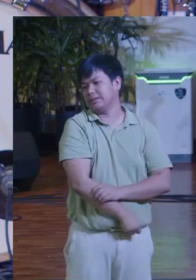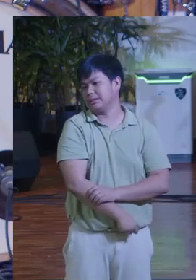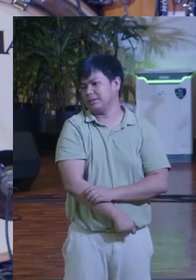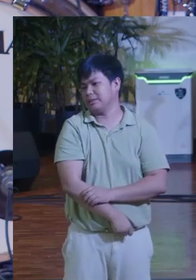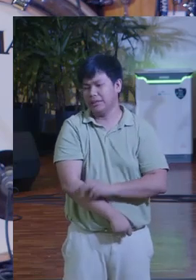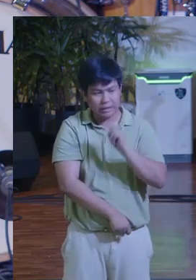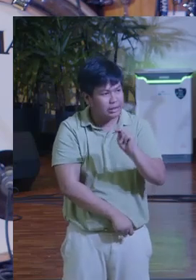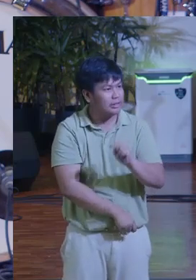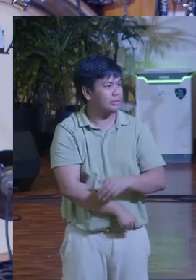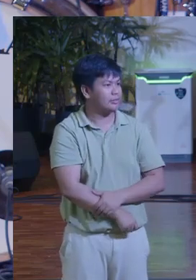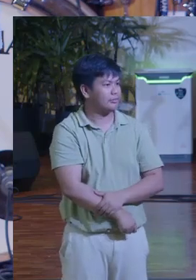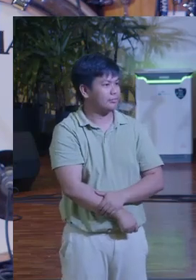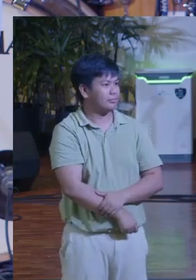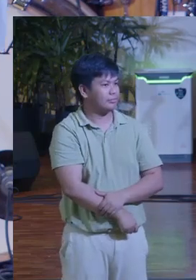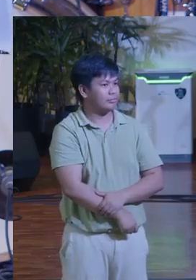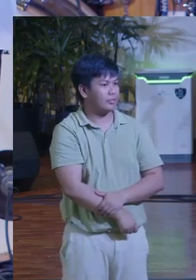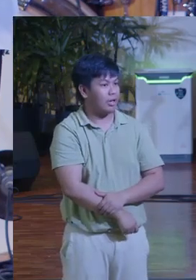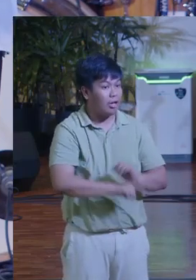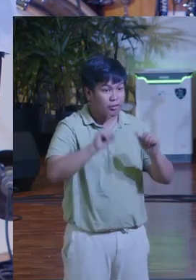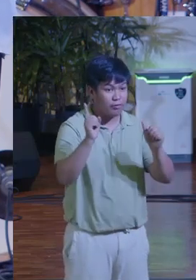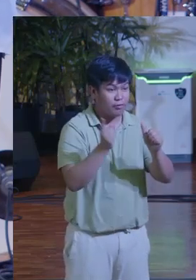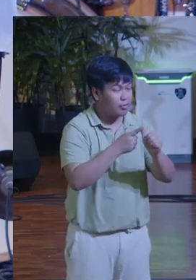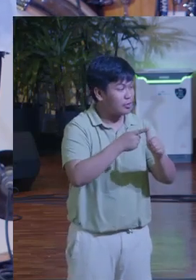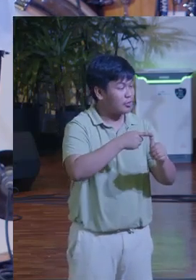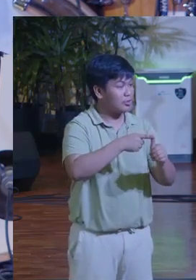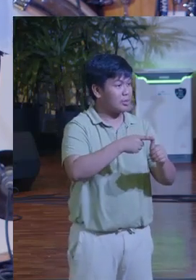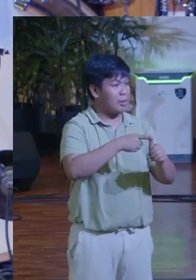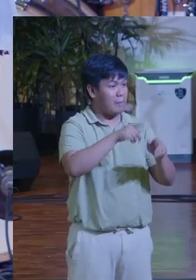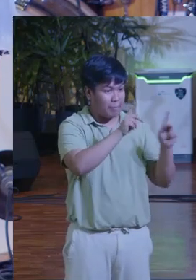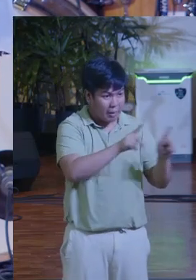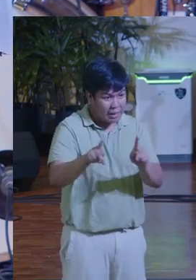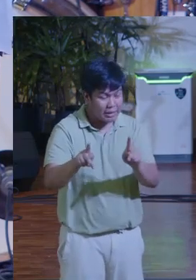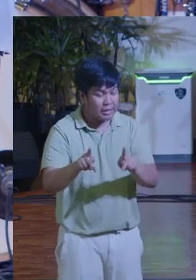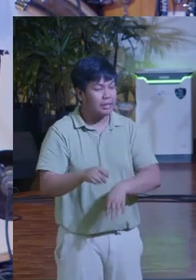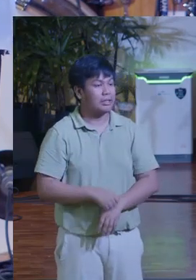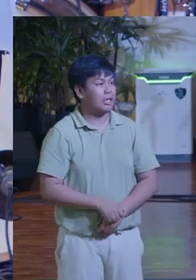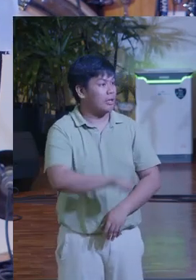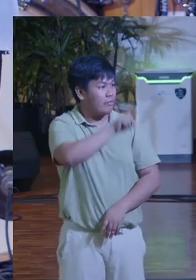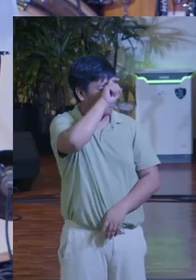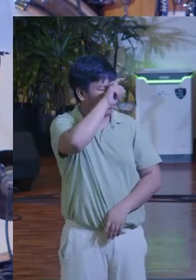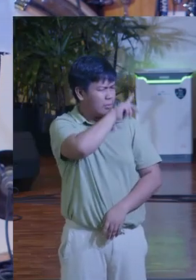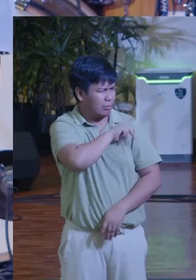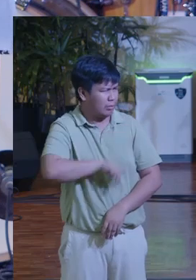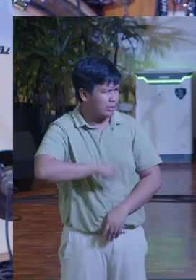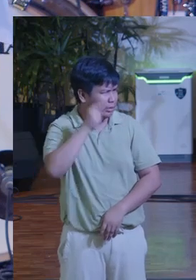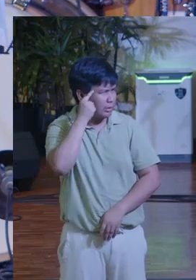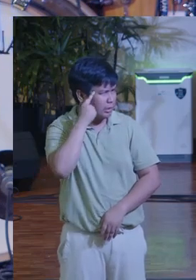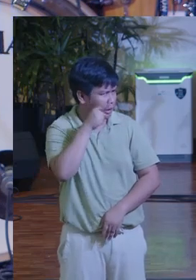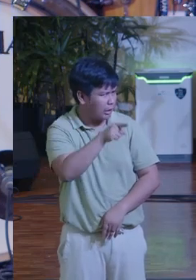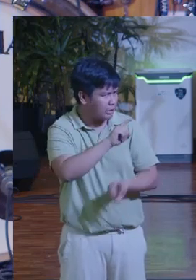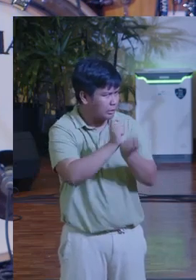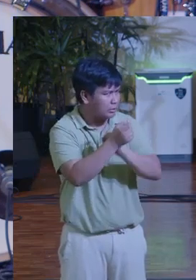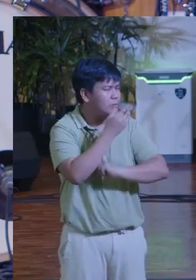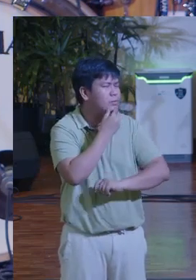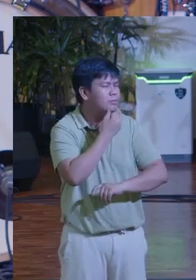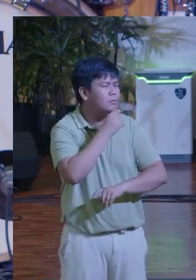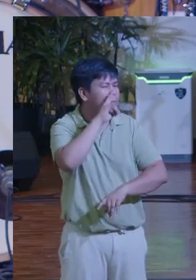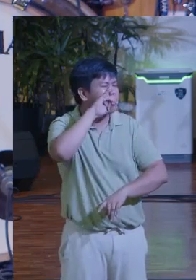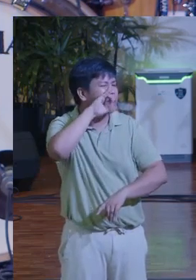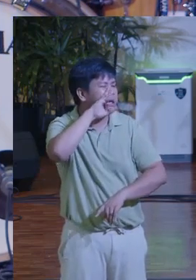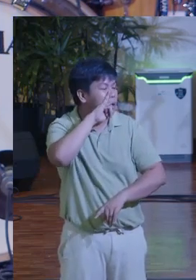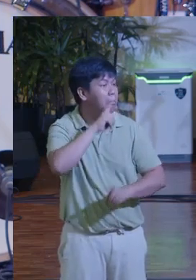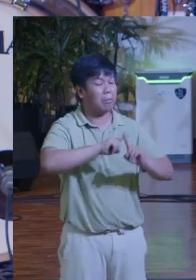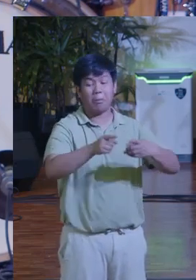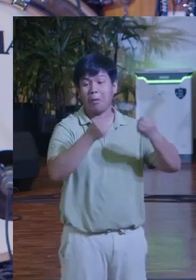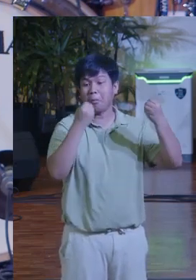Pastor Larry. Yung pagpapahirap, pagpapaalipin ng mga Israelita. Nag-fail. Lalo silang